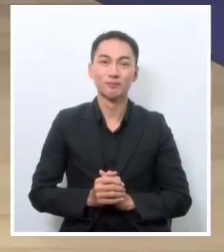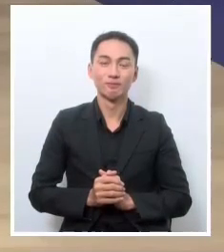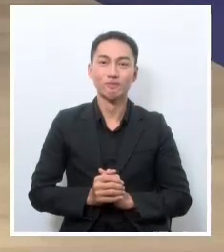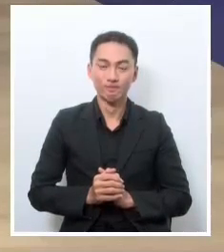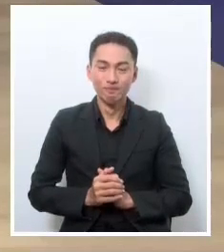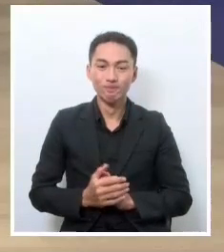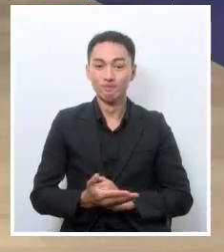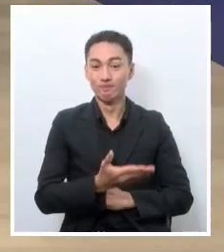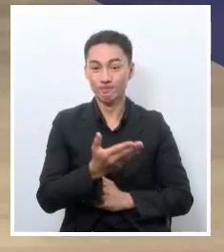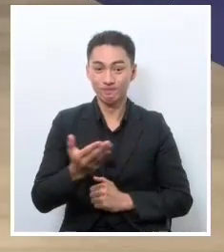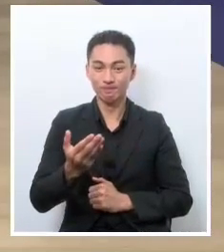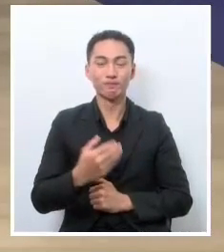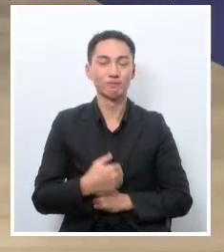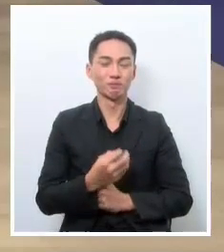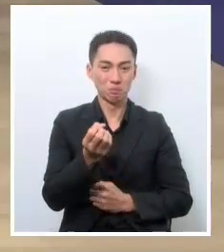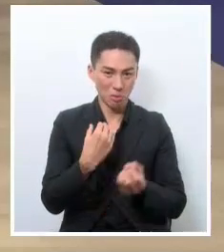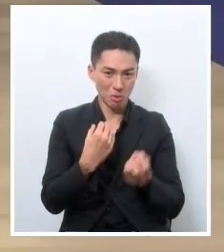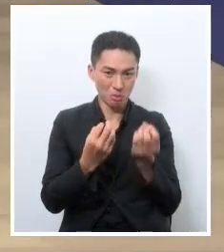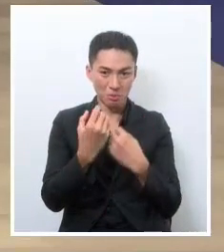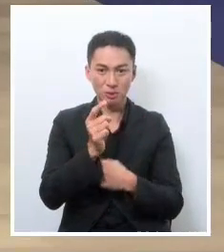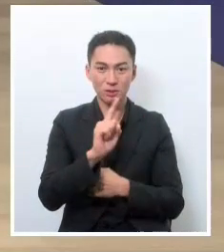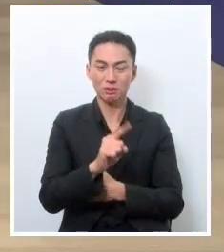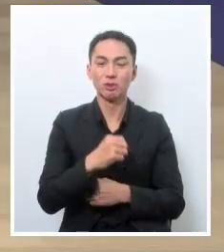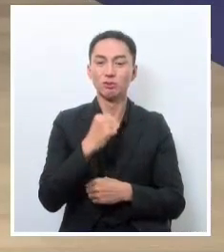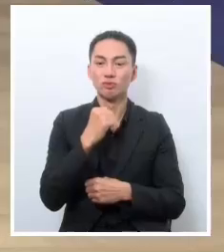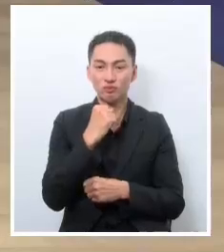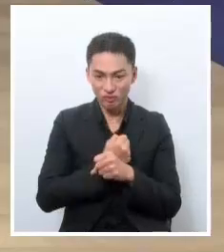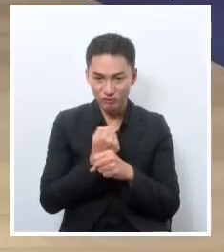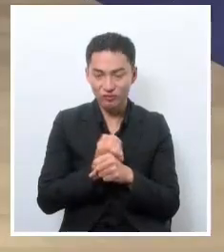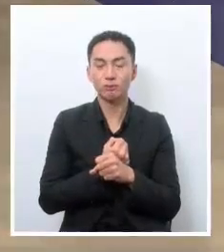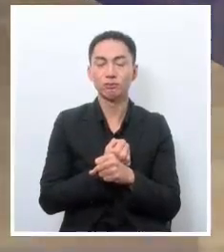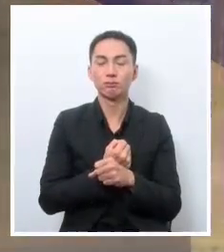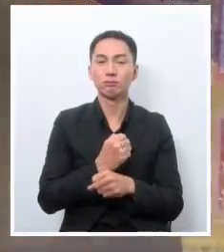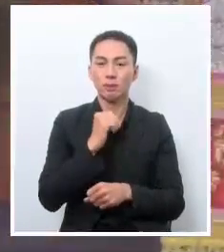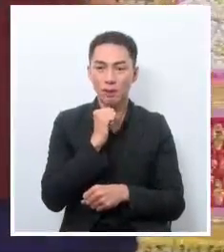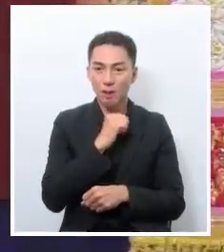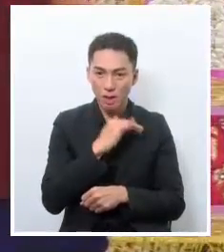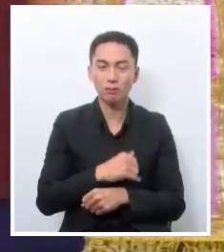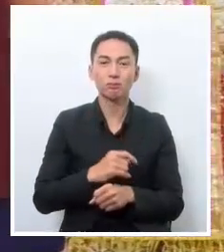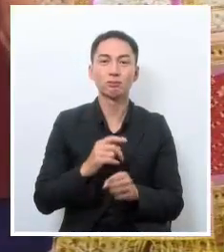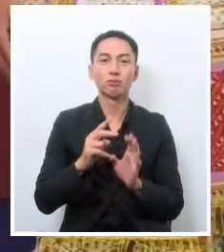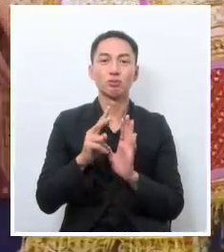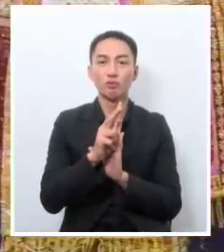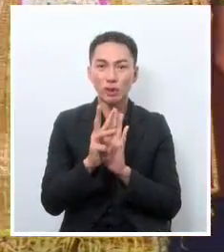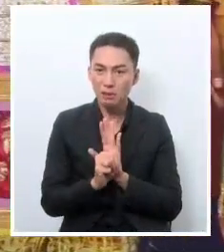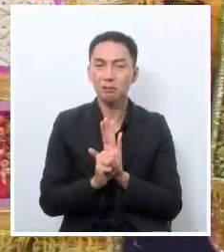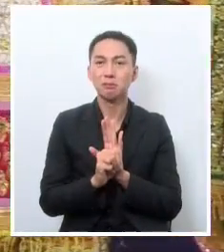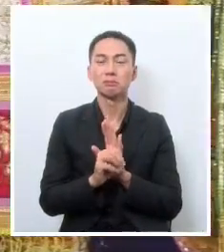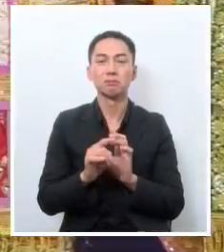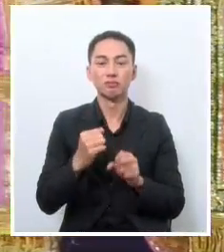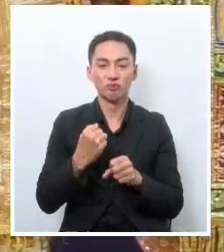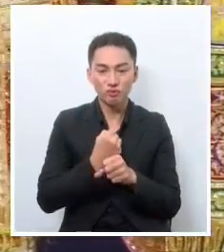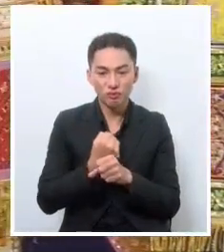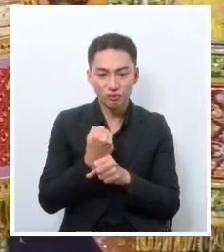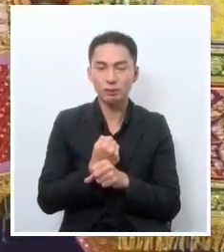ยินอยู่บ่อยๆจากคำพูดของน้องๆก็คือต้องฝึกบ่อยๆเนาะต้องขยันต้องมีวินัยเป็นของตัวเองนะครับแล้วก็ต้องถ้าฝึกบ่อยๆ